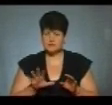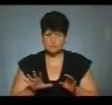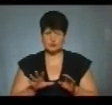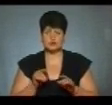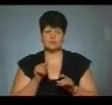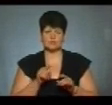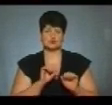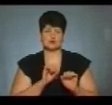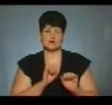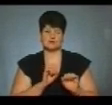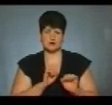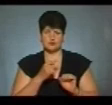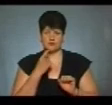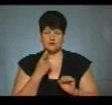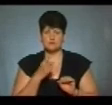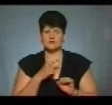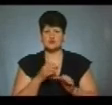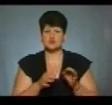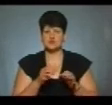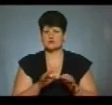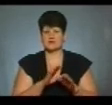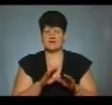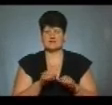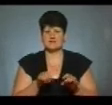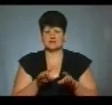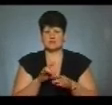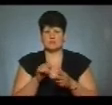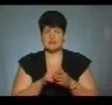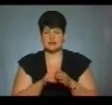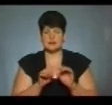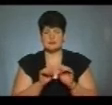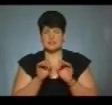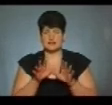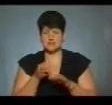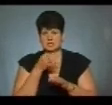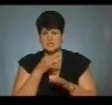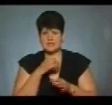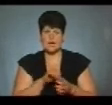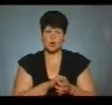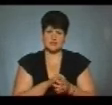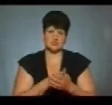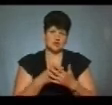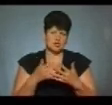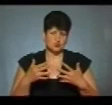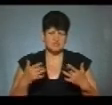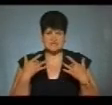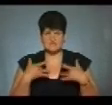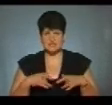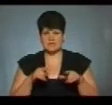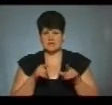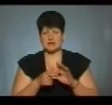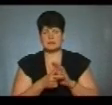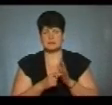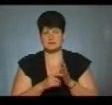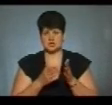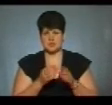словами адвоката цього закладу Івана Парубія, суд не врегулював питання передачі лікарських засобів і наркотичних речовин та звільнення від них